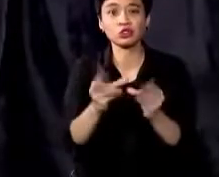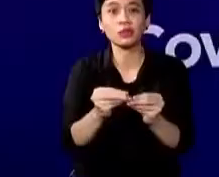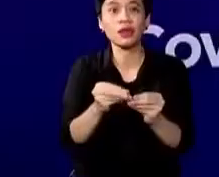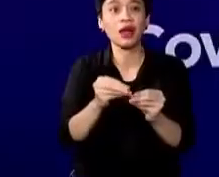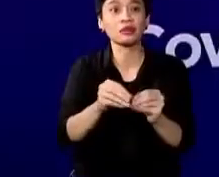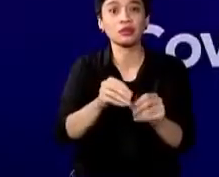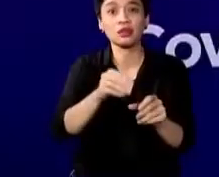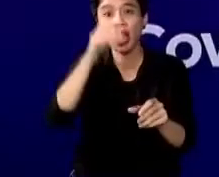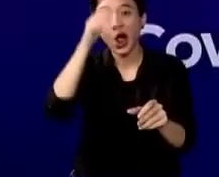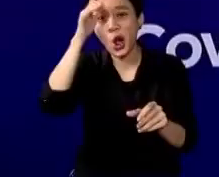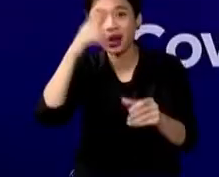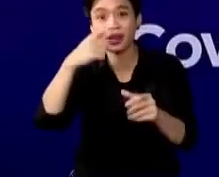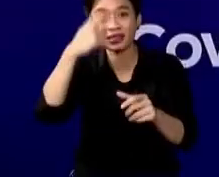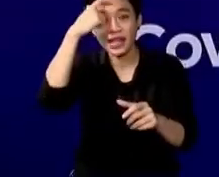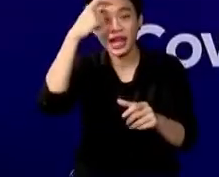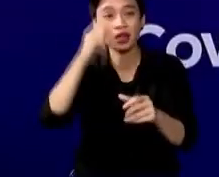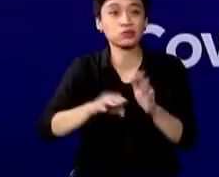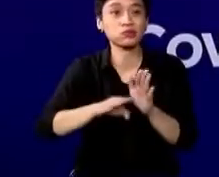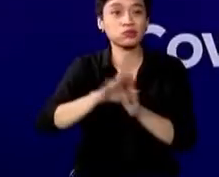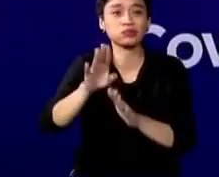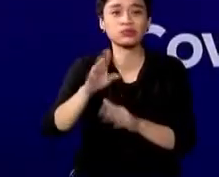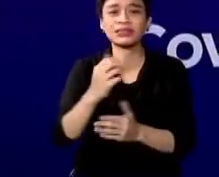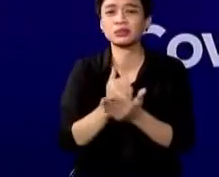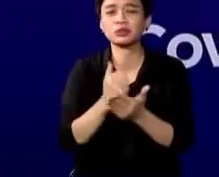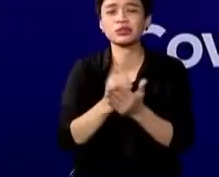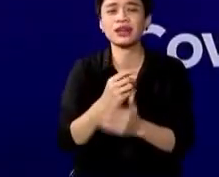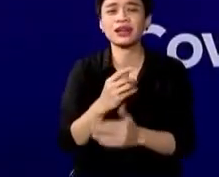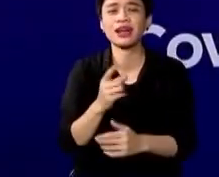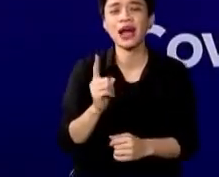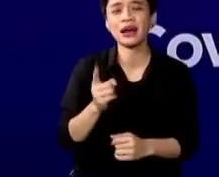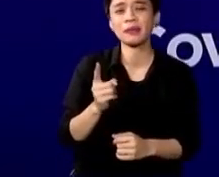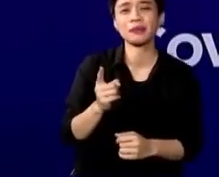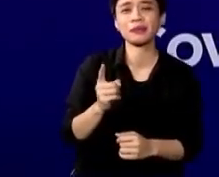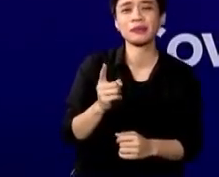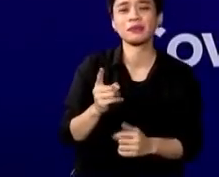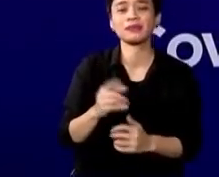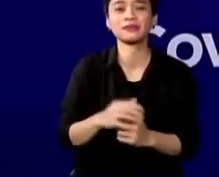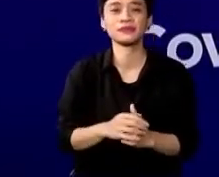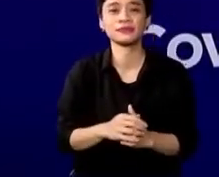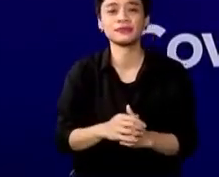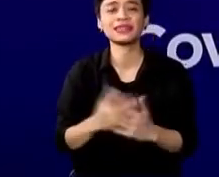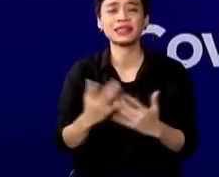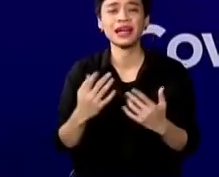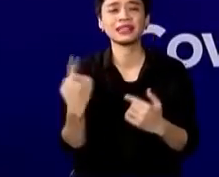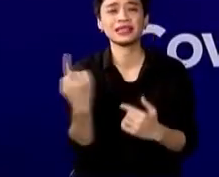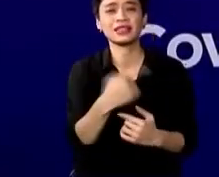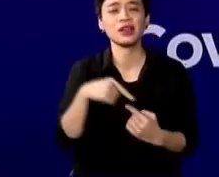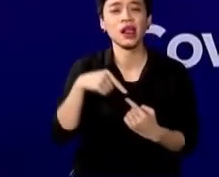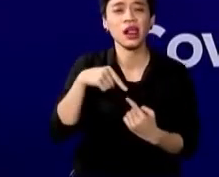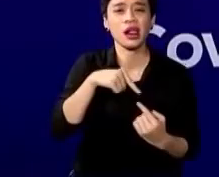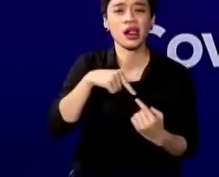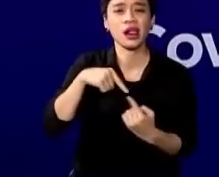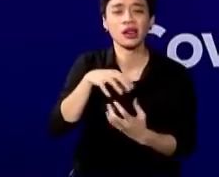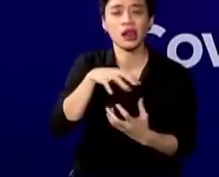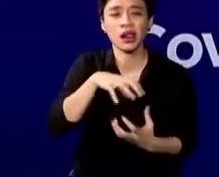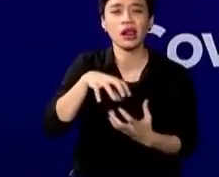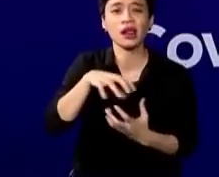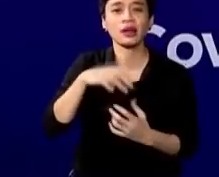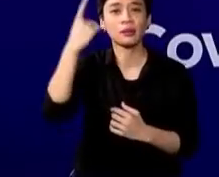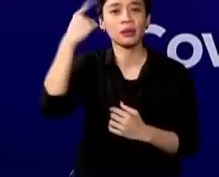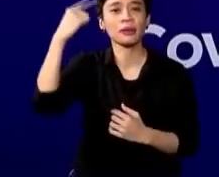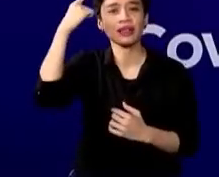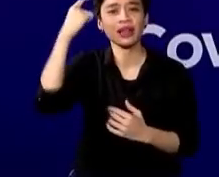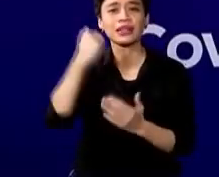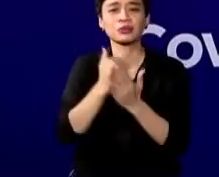menjadi pergumulan kita semua karena upaya pemerintah juga tidak ada henti-hentinya